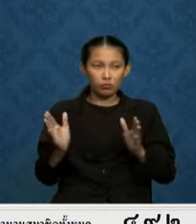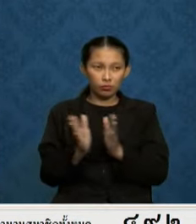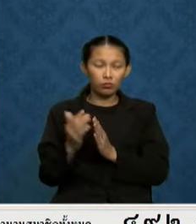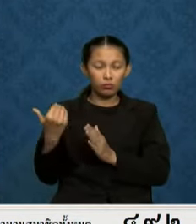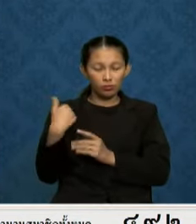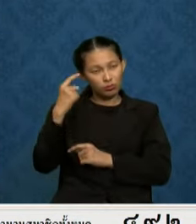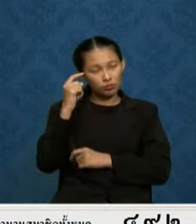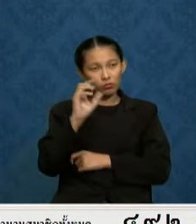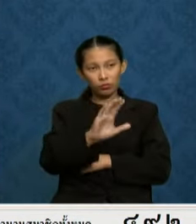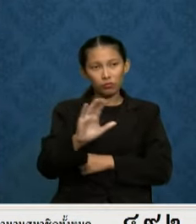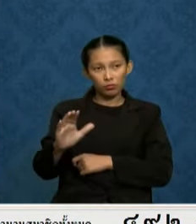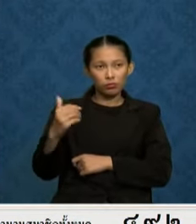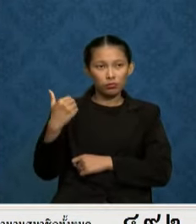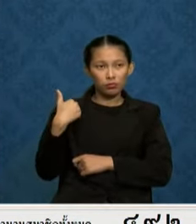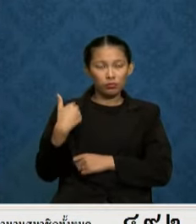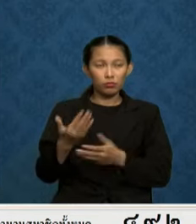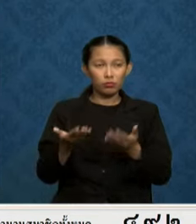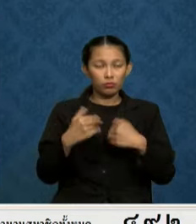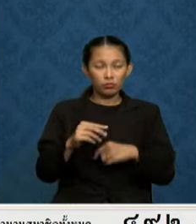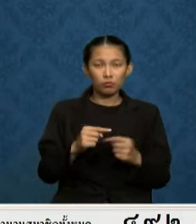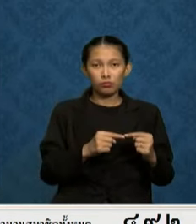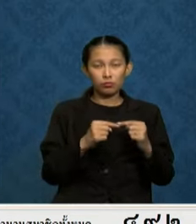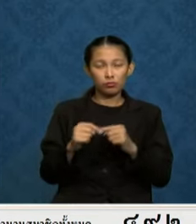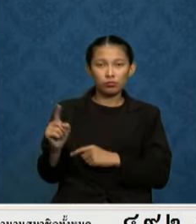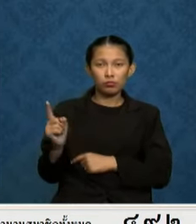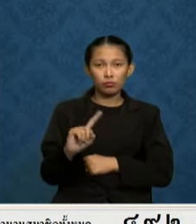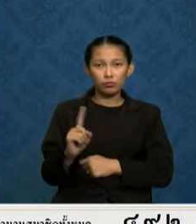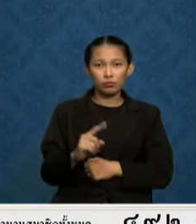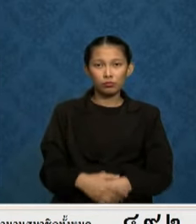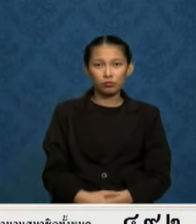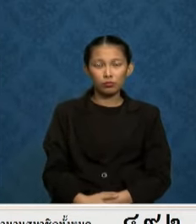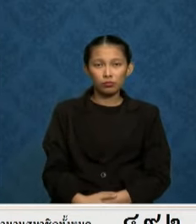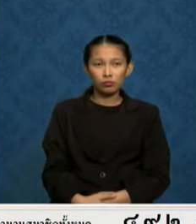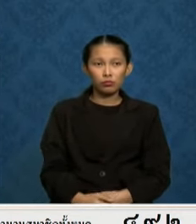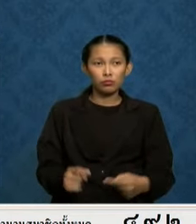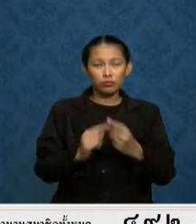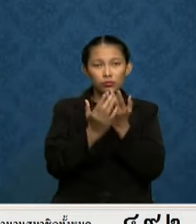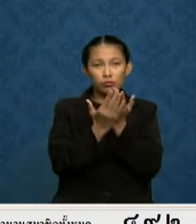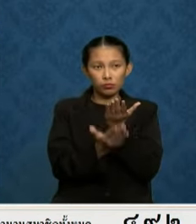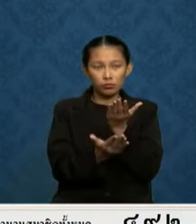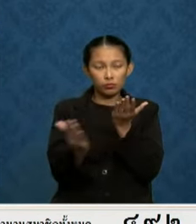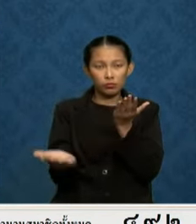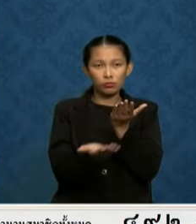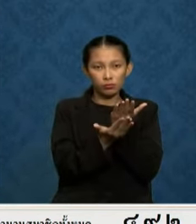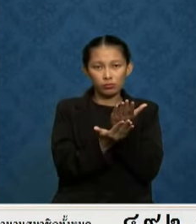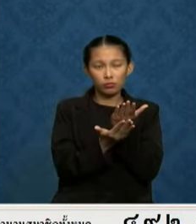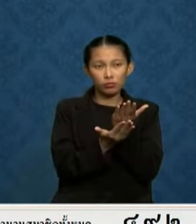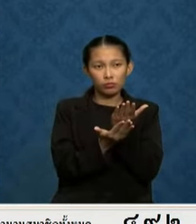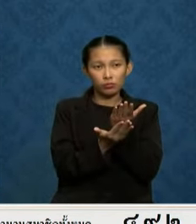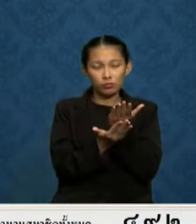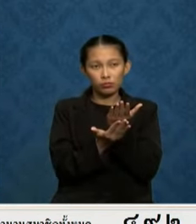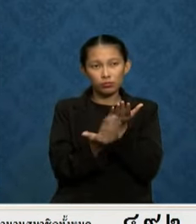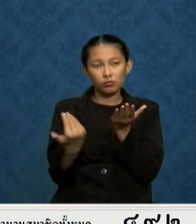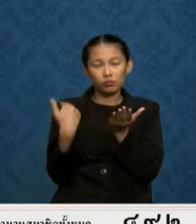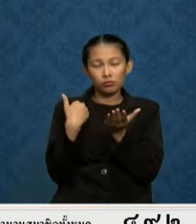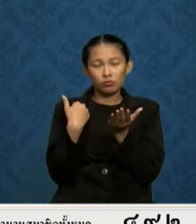databaseประเด็นต่อมาก็คือว่าในบญชีแนบท้ายนี่ในบญชีแนบท้าย